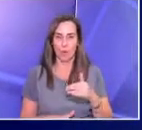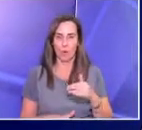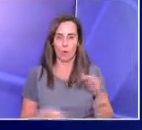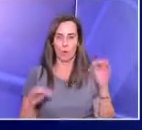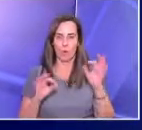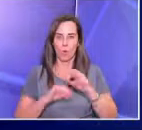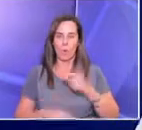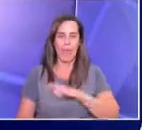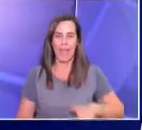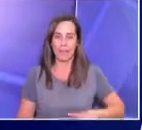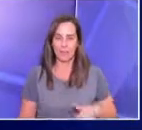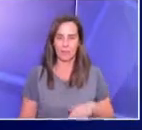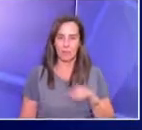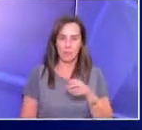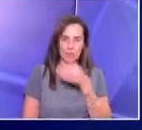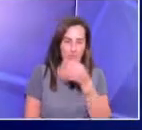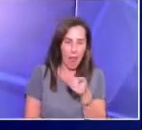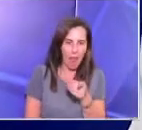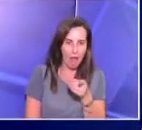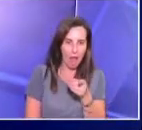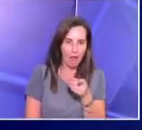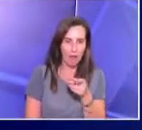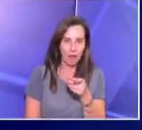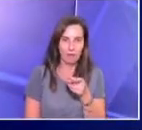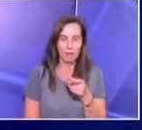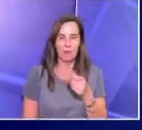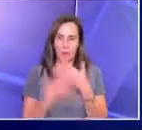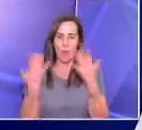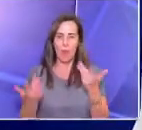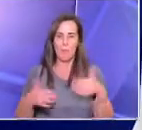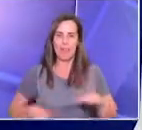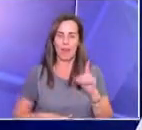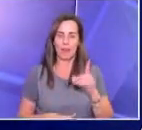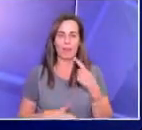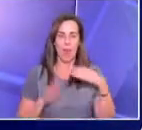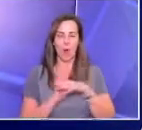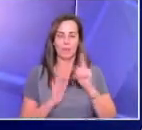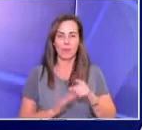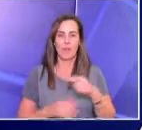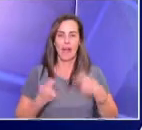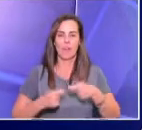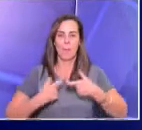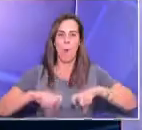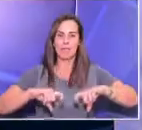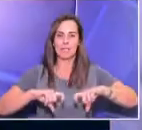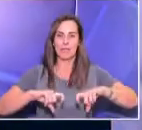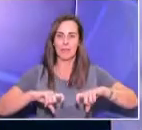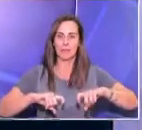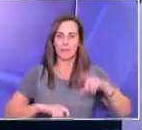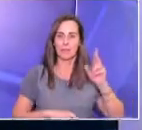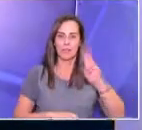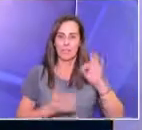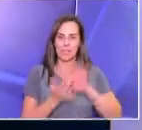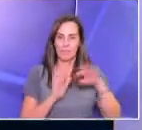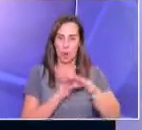לעירייה. בסדר, זאת אומרת, שזו שאלה קריטית. מנדט אחד. רגע. לא, זה ברור למה. לא, לפי החוק אתה חייב להיות חבר מועצה. לא, יש